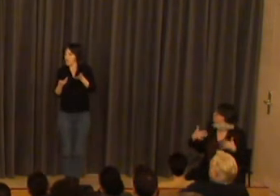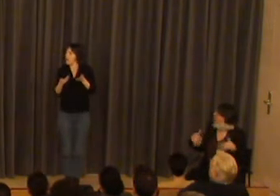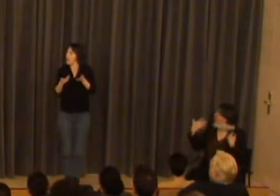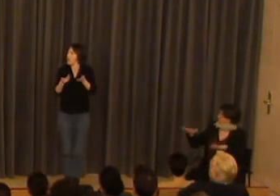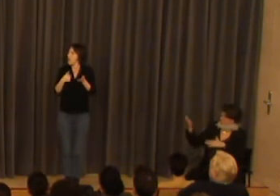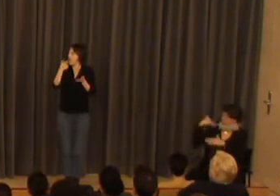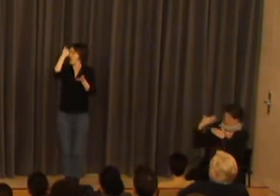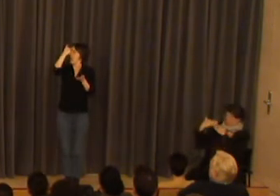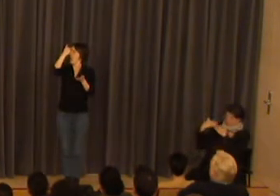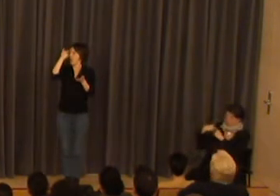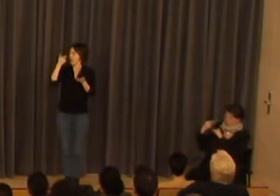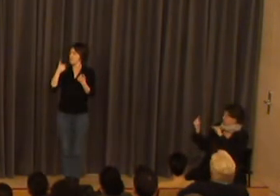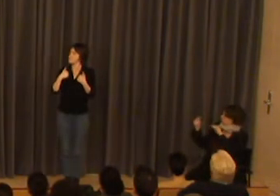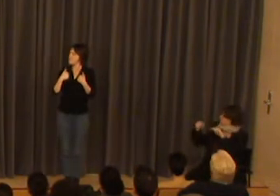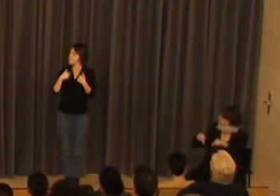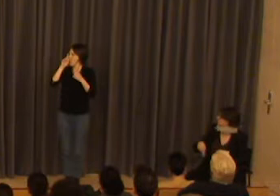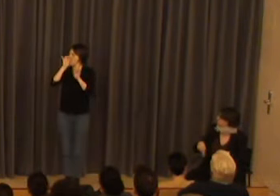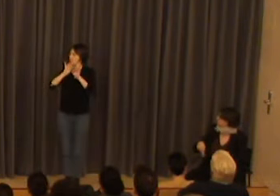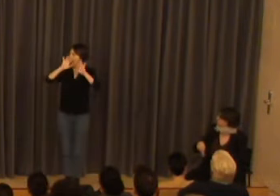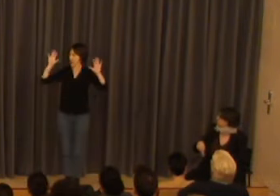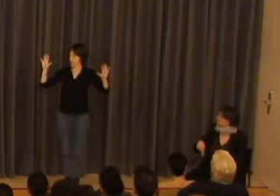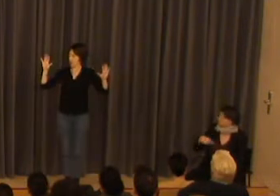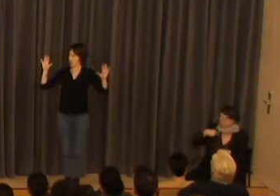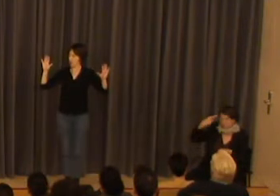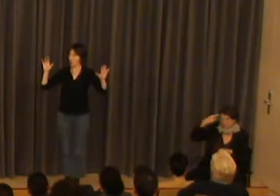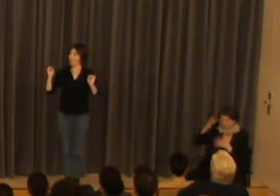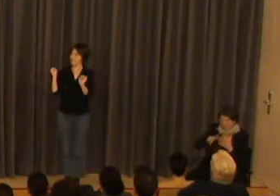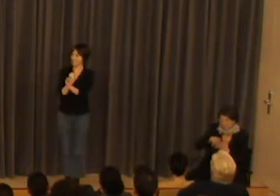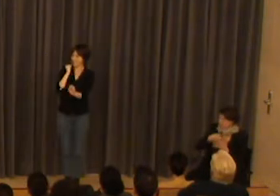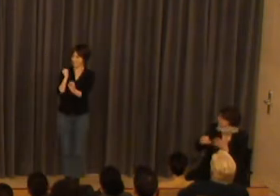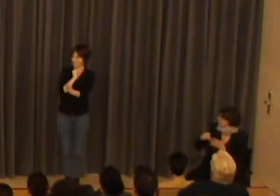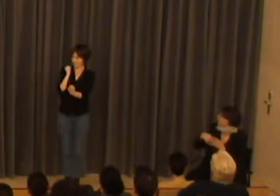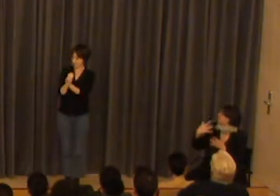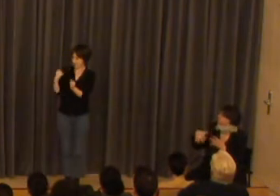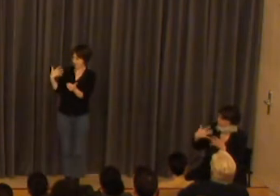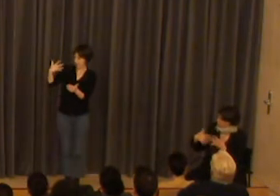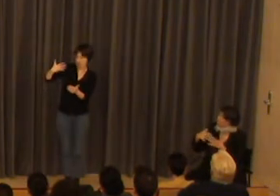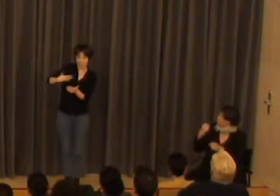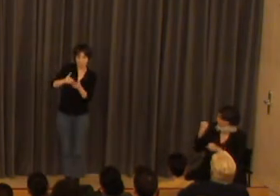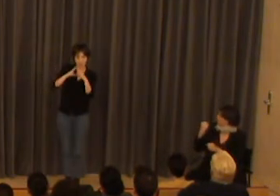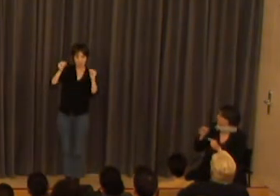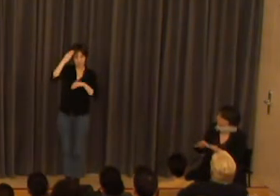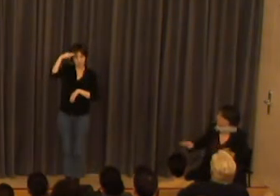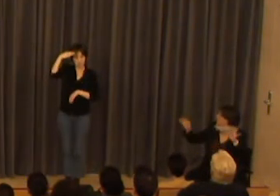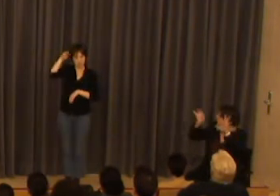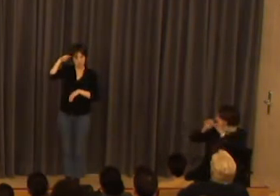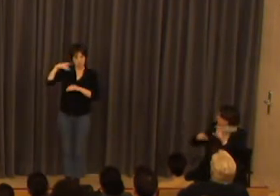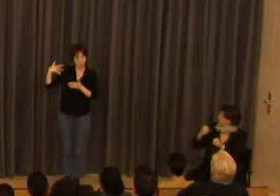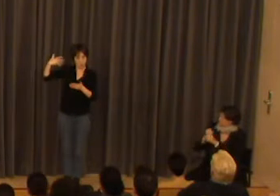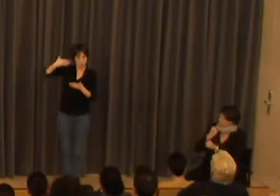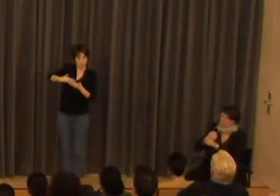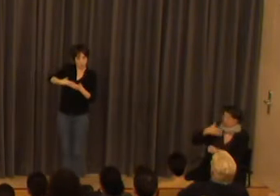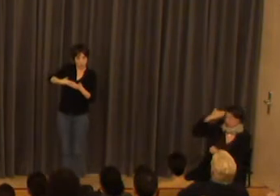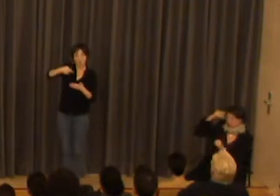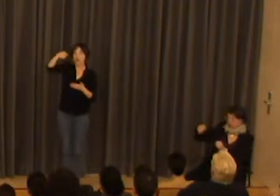l'acte d'avui, vam tenir molt clar que la feina que havia fet la Universitat Pompeu Fabra i la que